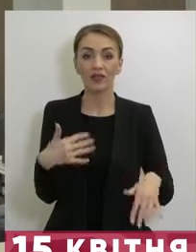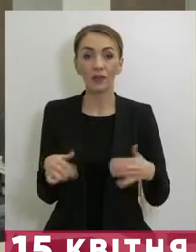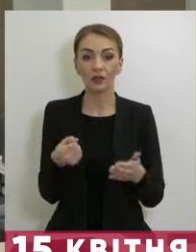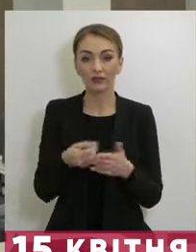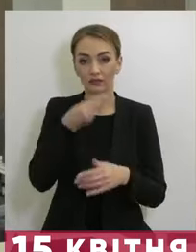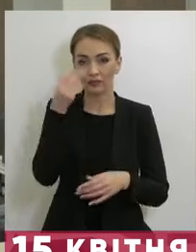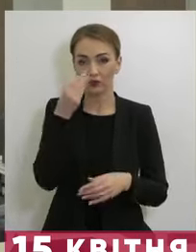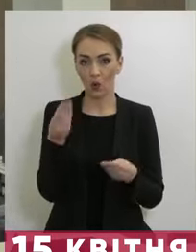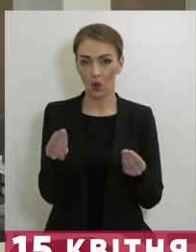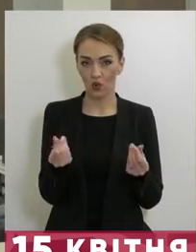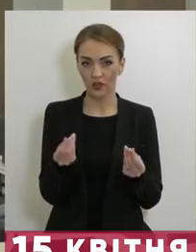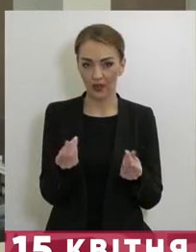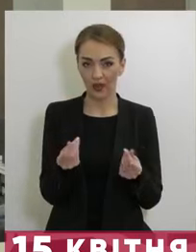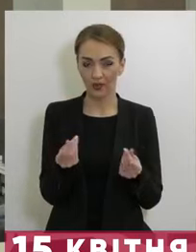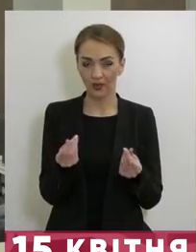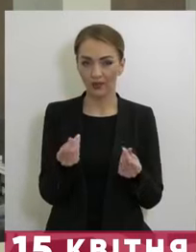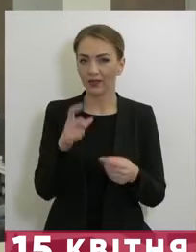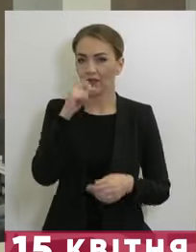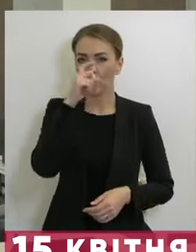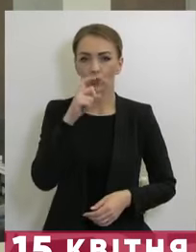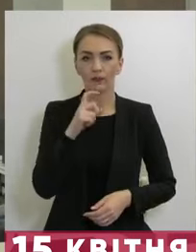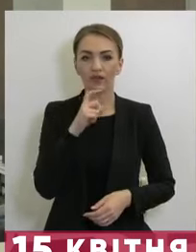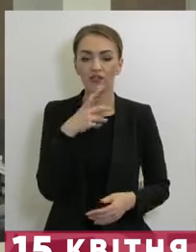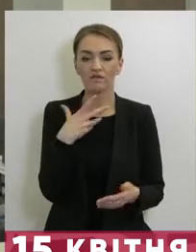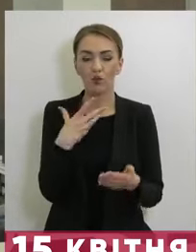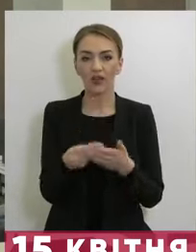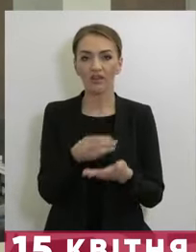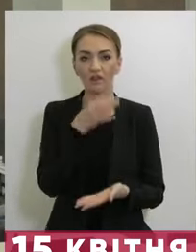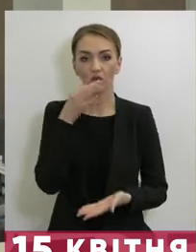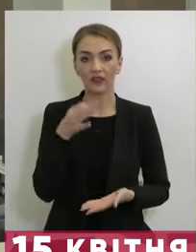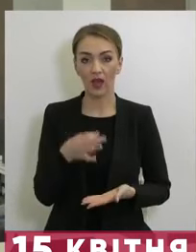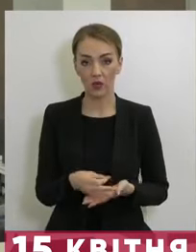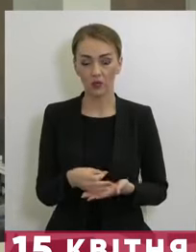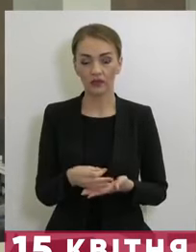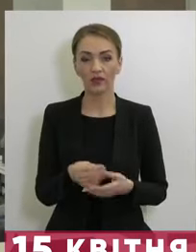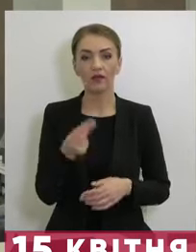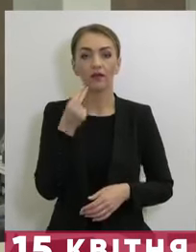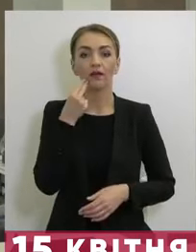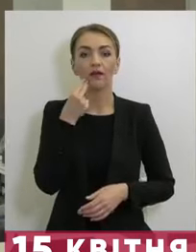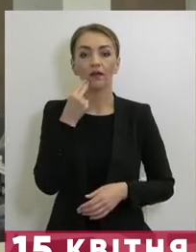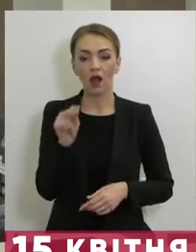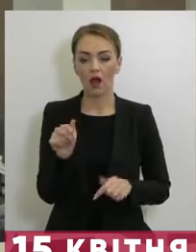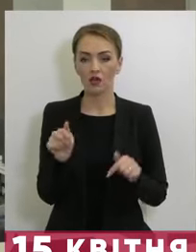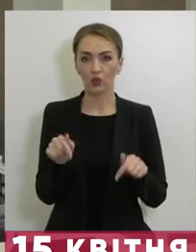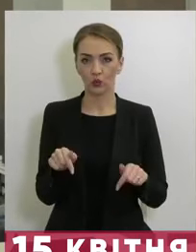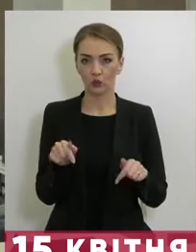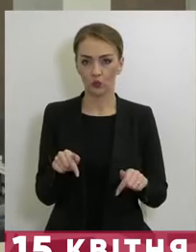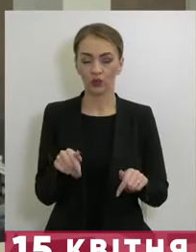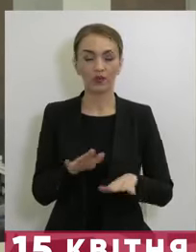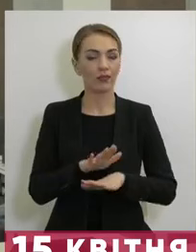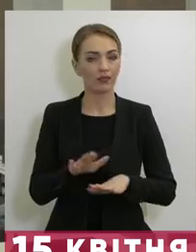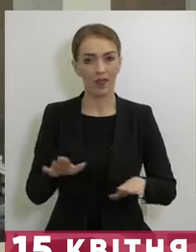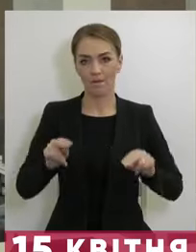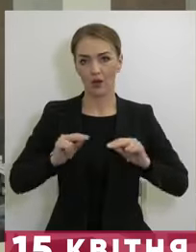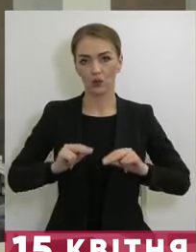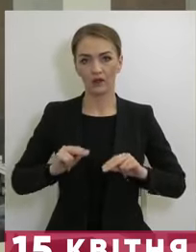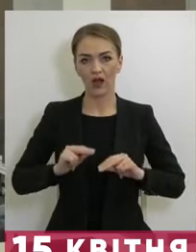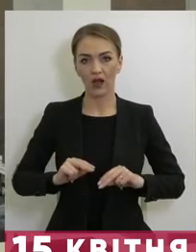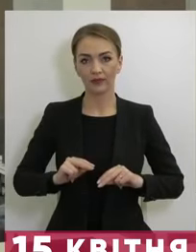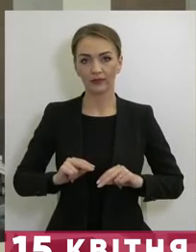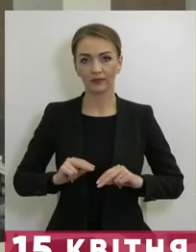до грошей і не розумієте своєї відповідальності, краще тут не